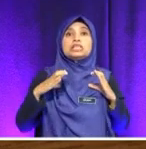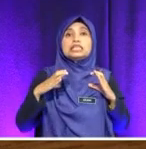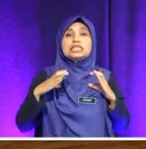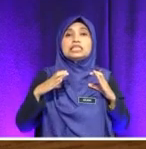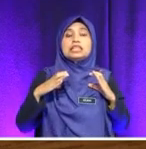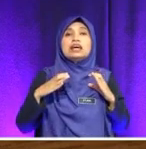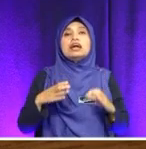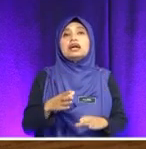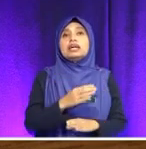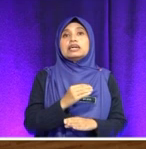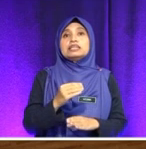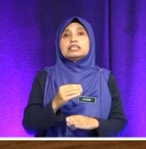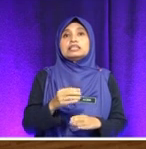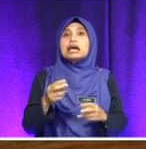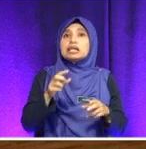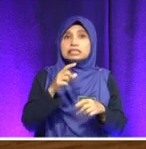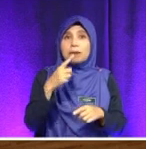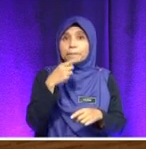senior waiter yang tidak hadir.